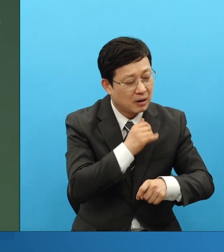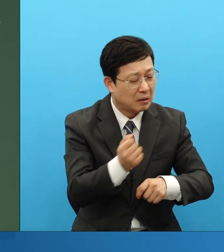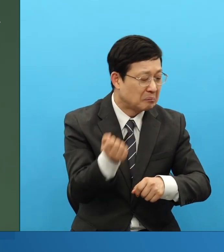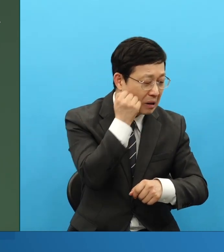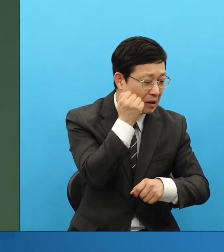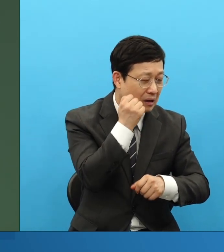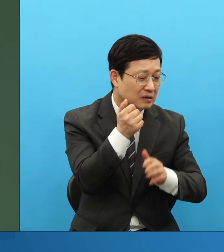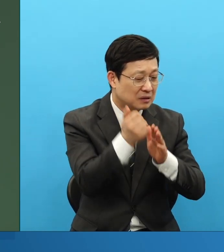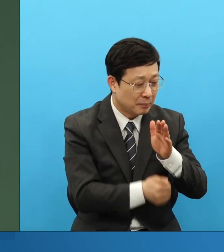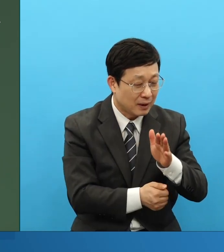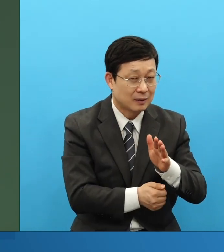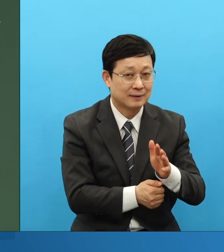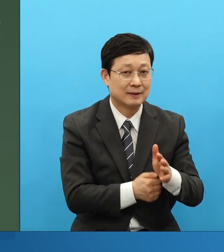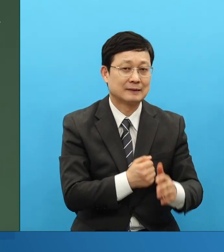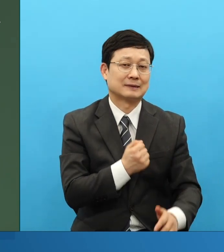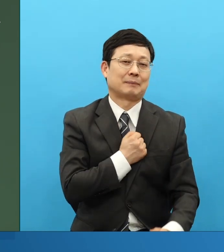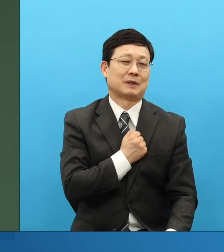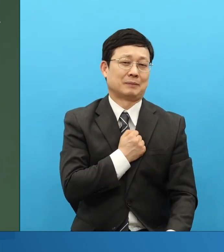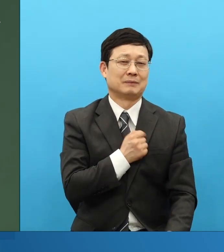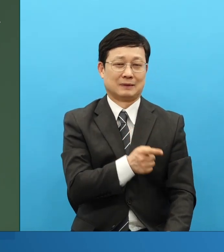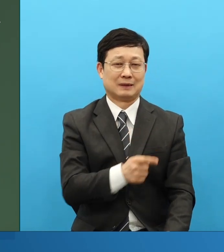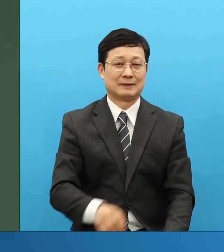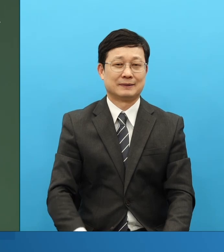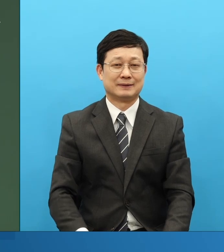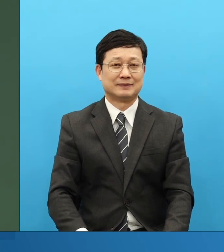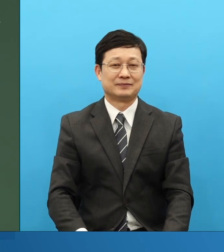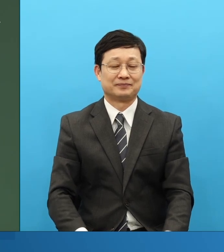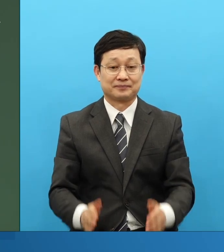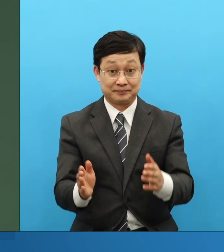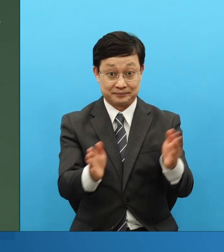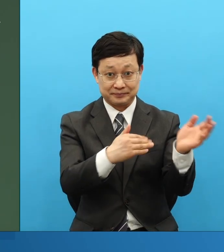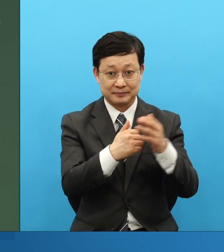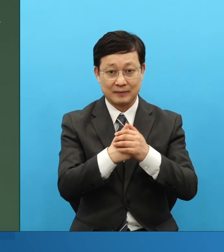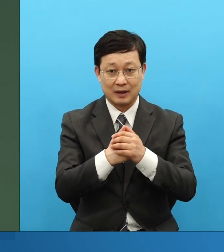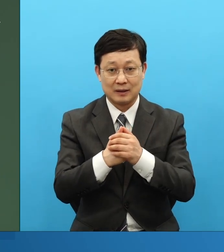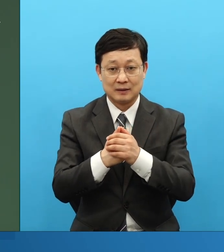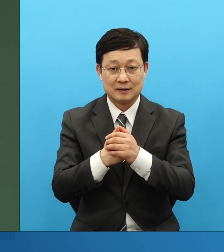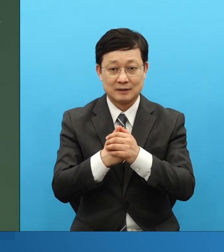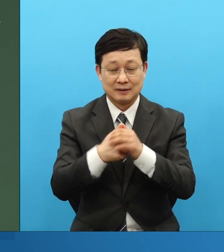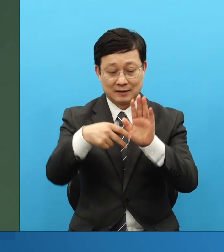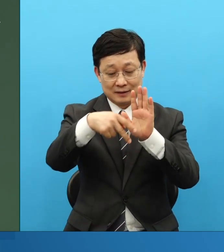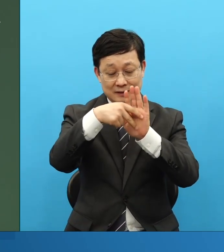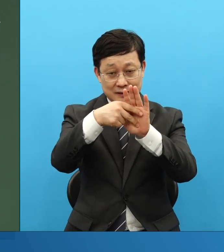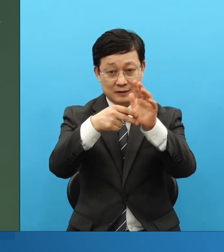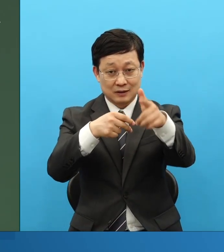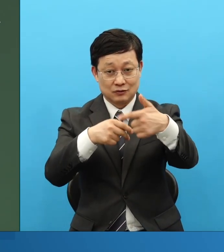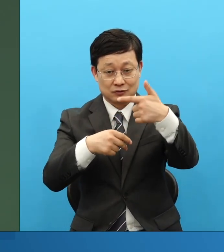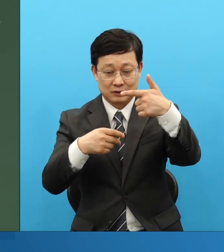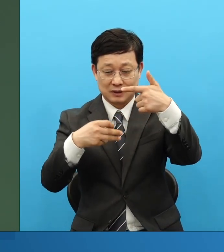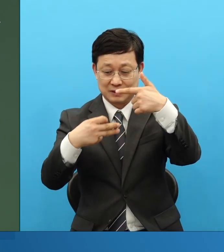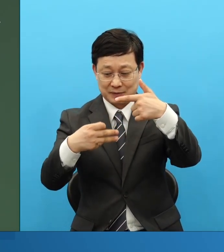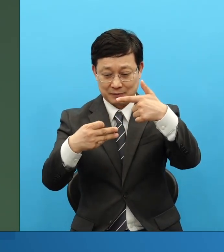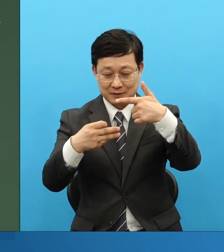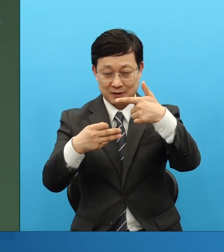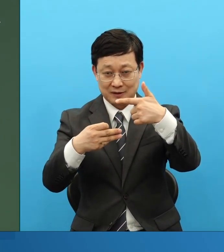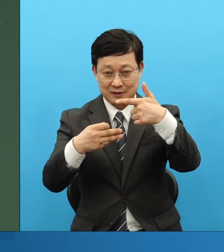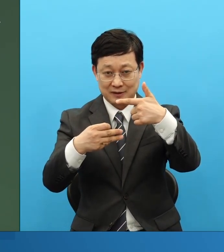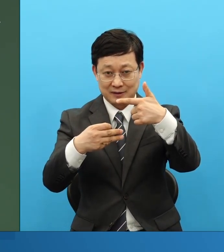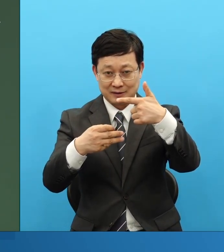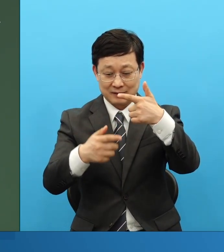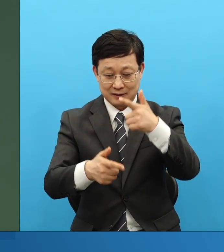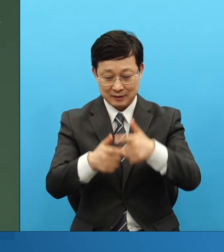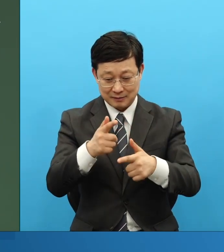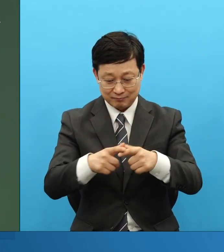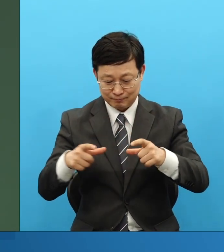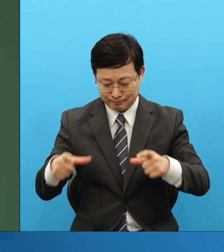for you, and so it's not something that you can just do haphazardly. 드디어 하나님이 말씀하십니다. And then ultimately, God says, 어른들이